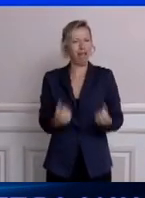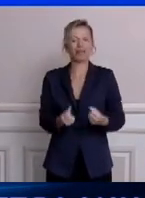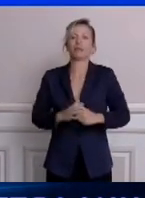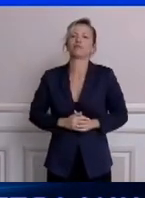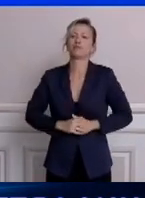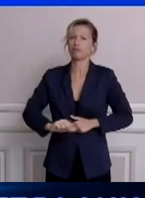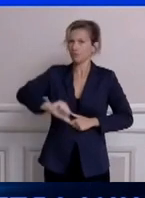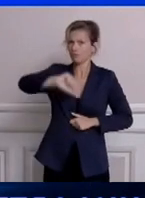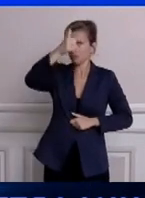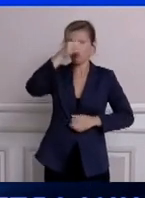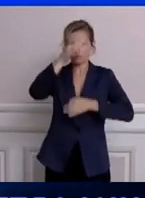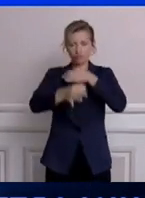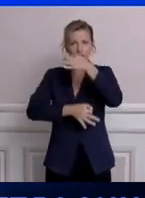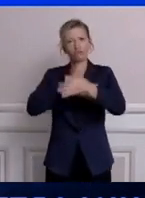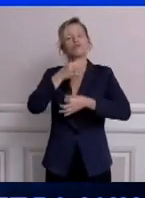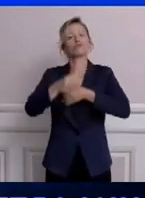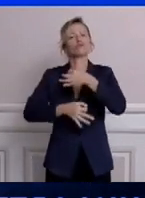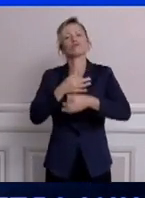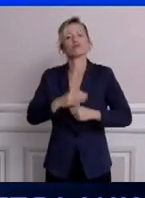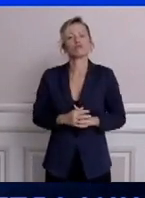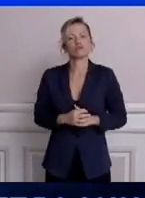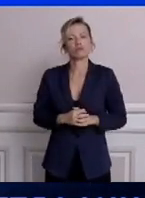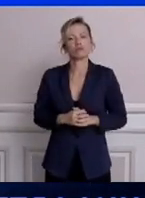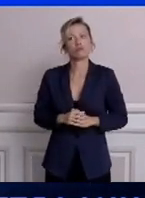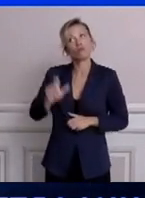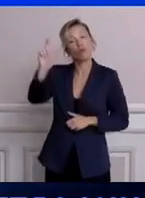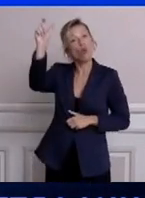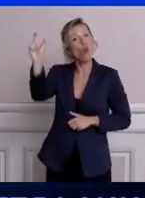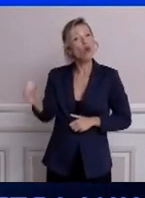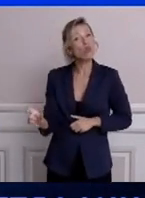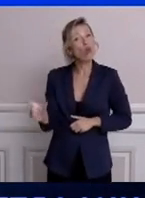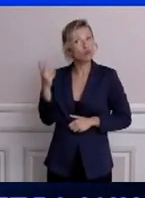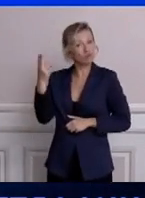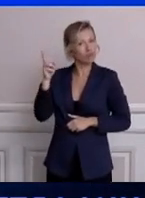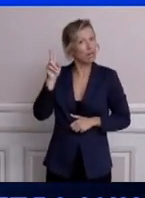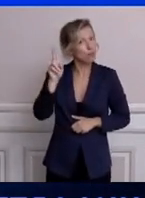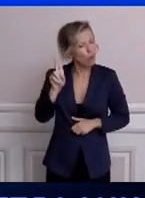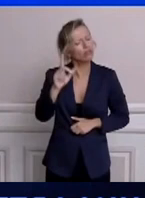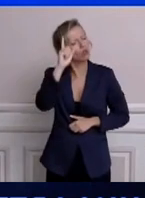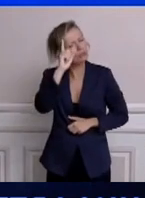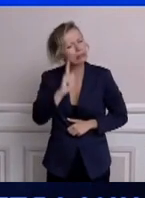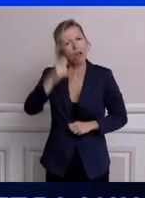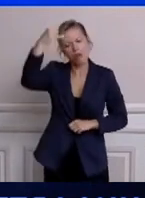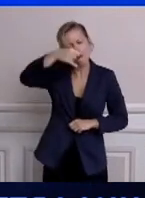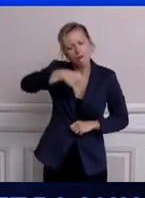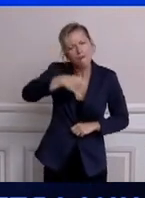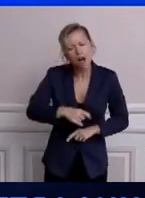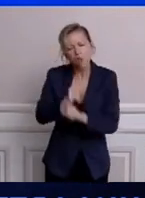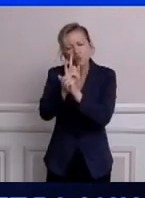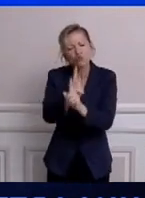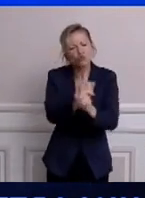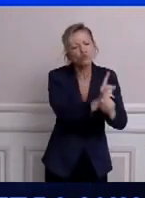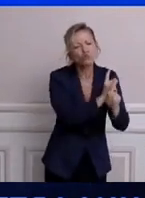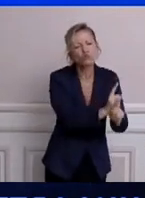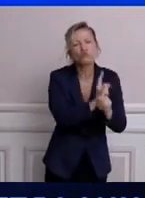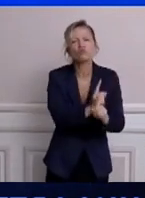Το πρώτο είναι η ιδιαίτερη του ενασχόληση με τα ειδικά προβλήματα του τόπου, του